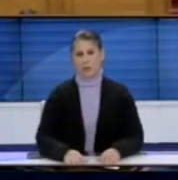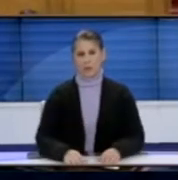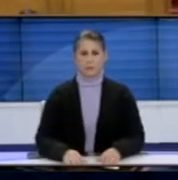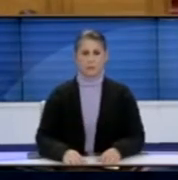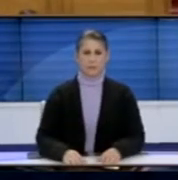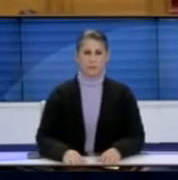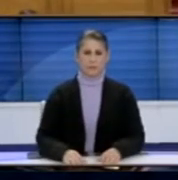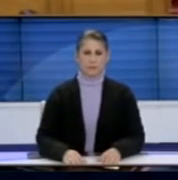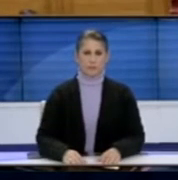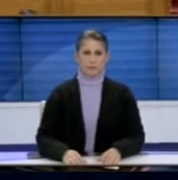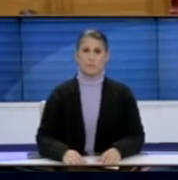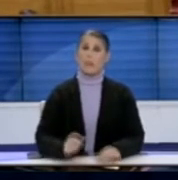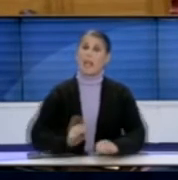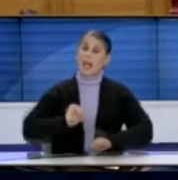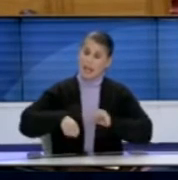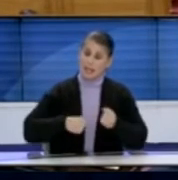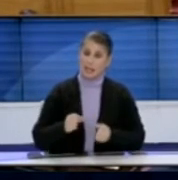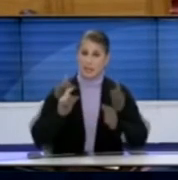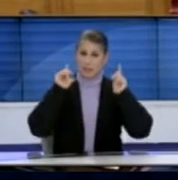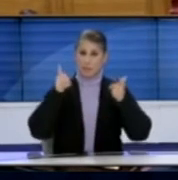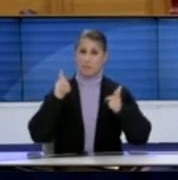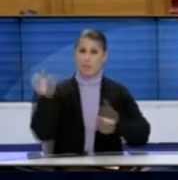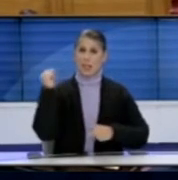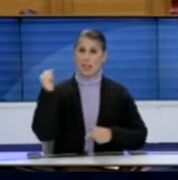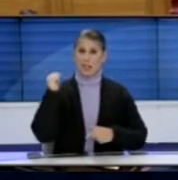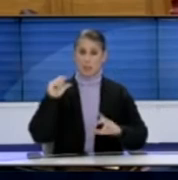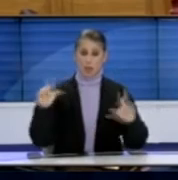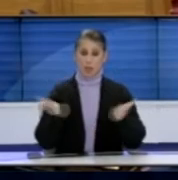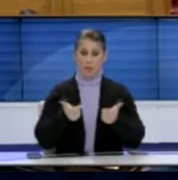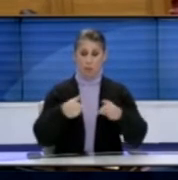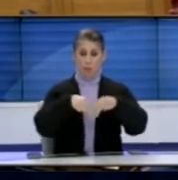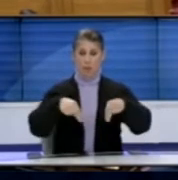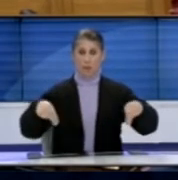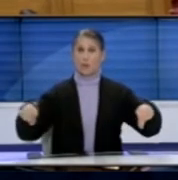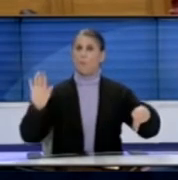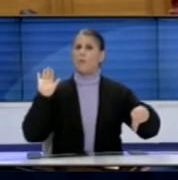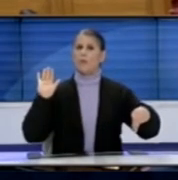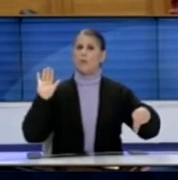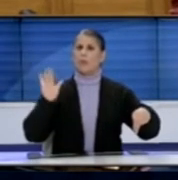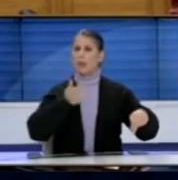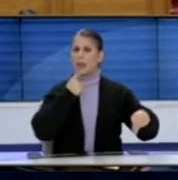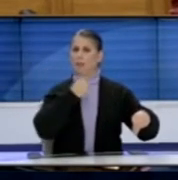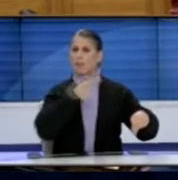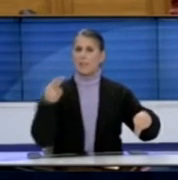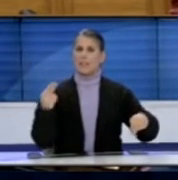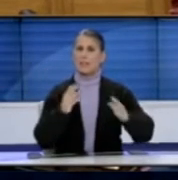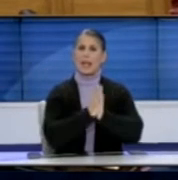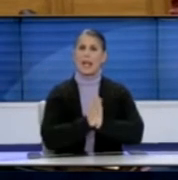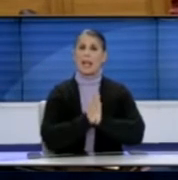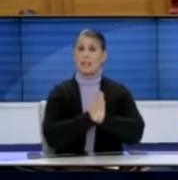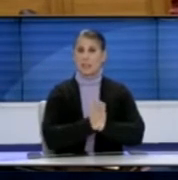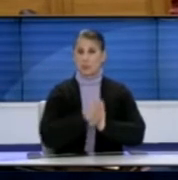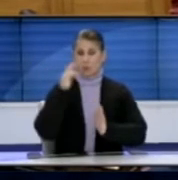Υπουργέ. Ενεργή διπλωματία με ισχυρό εθνικό μέτωπο που δεν διασφαλίζεται με φραστικές εκκλήσεις του